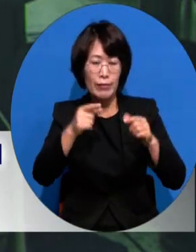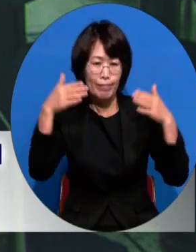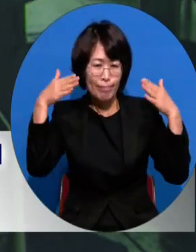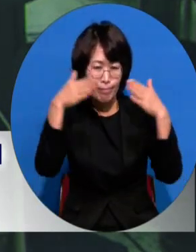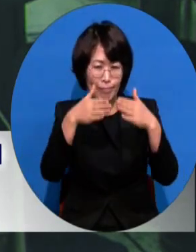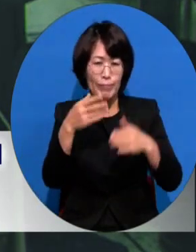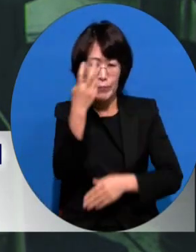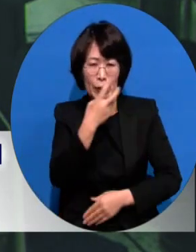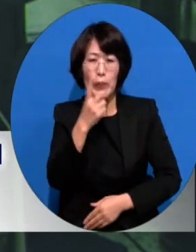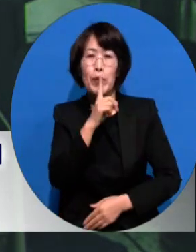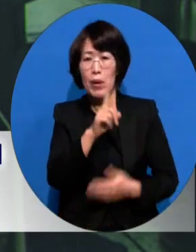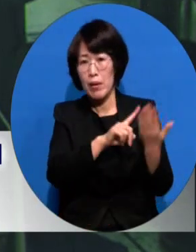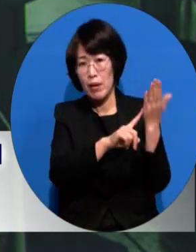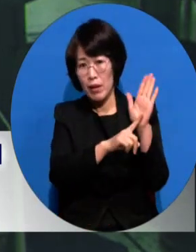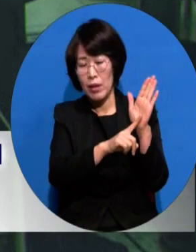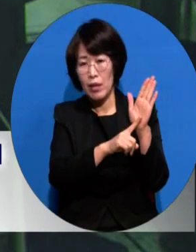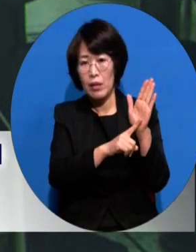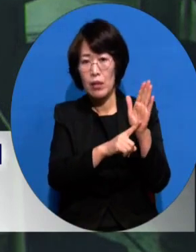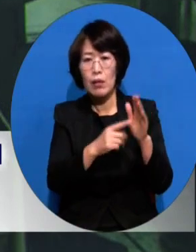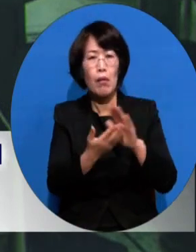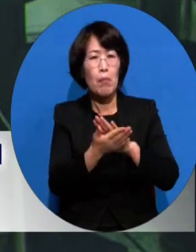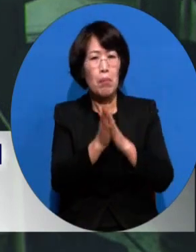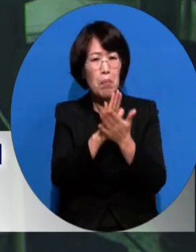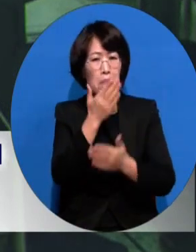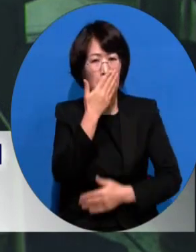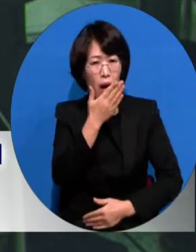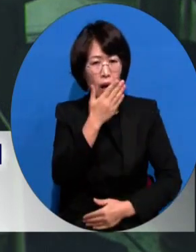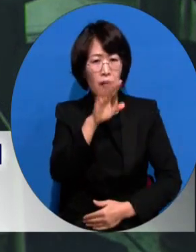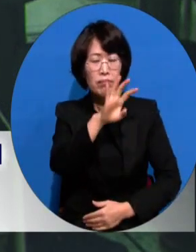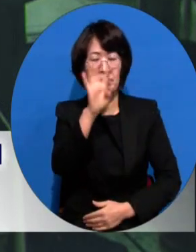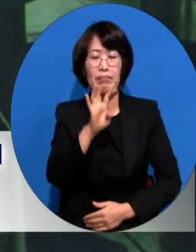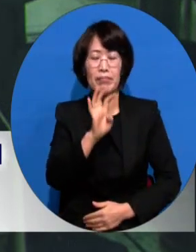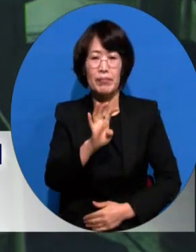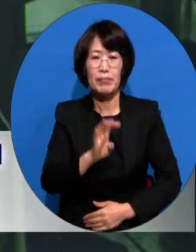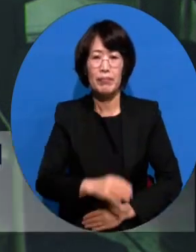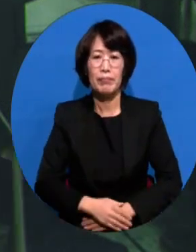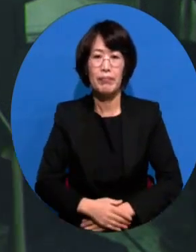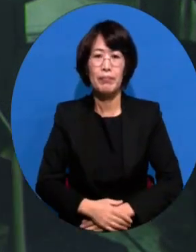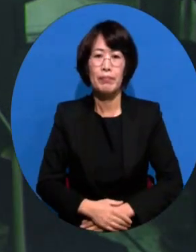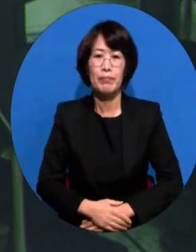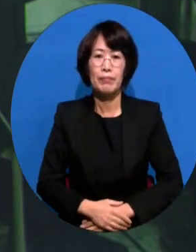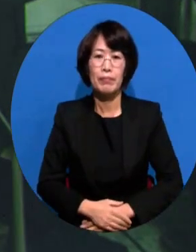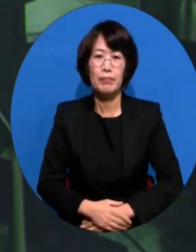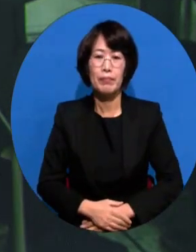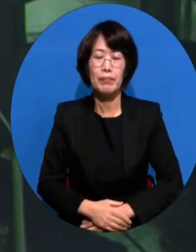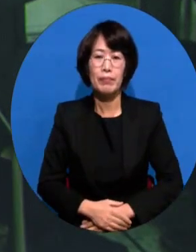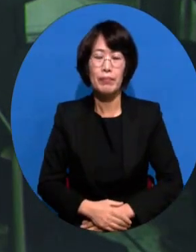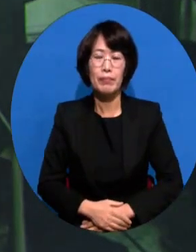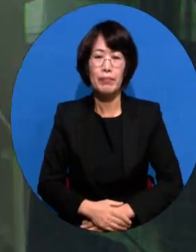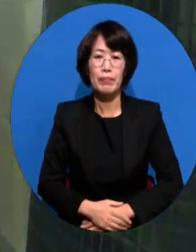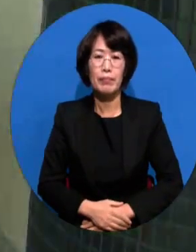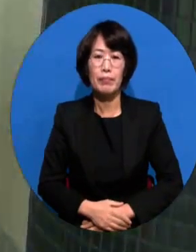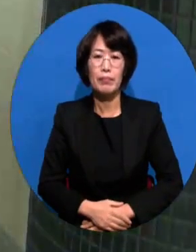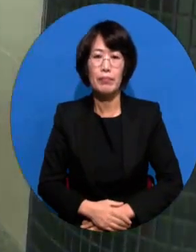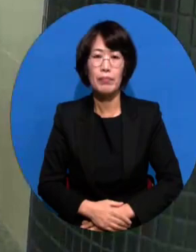집중적으로 살펴보겠다고 밝혔는데 변화가 있을지는 미지수입니다. 박종호 기자입니다.